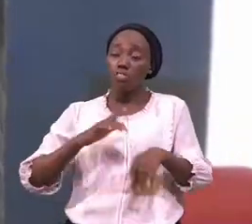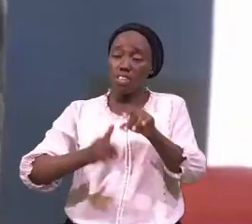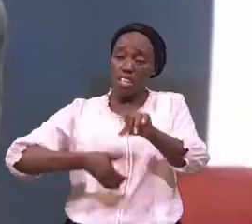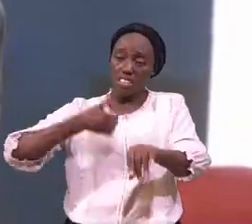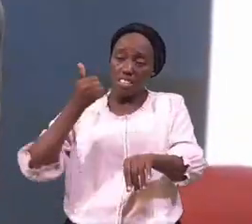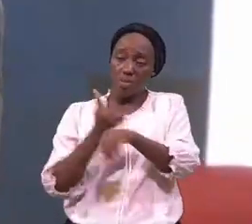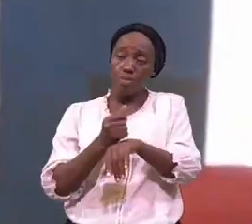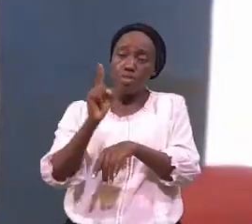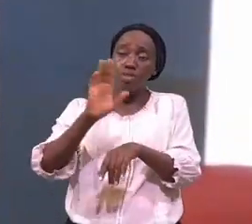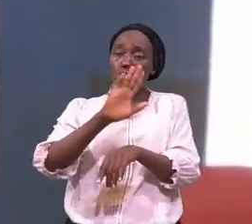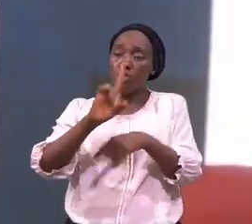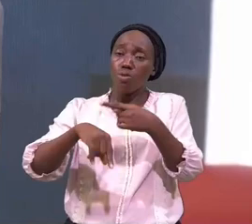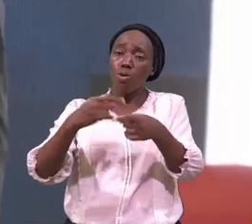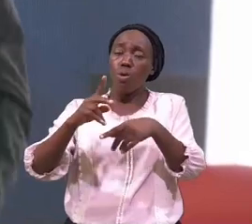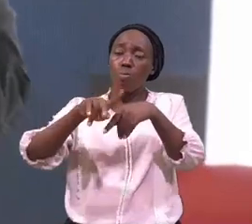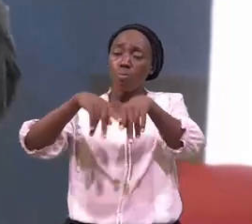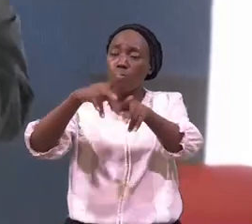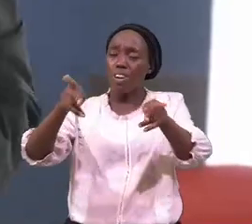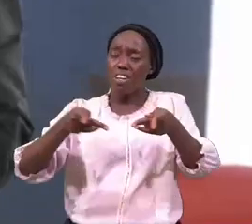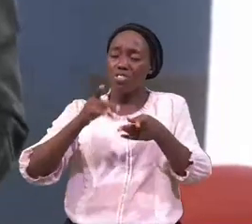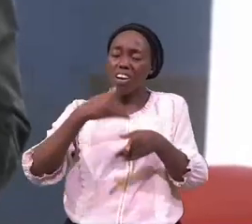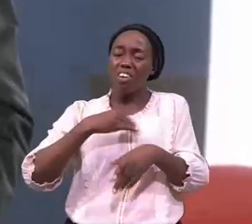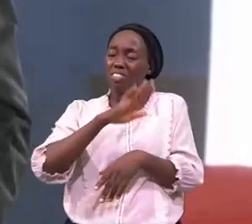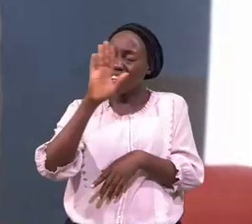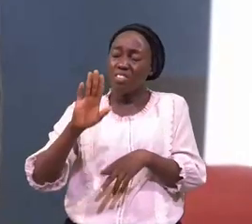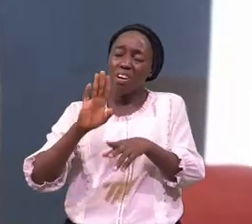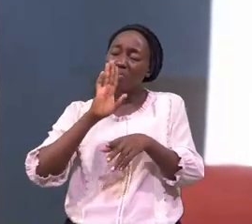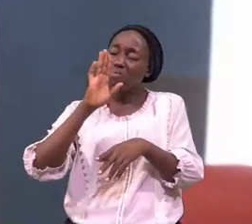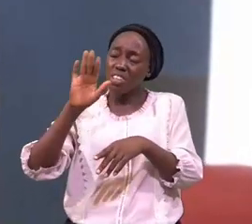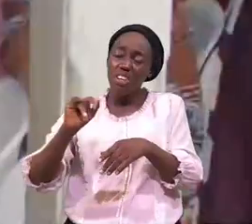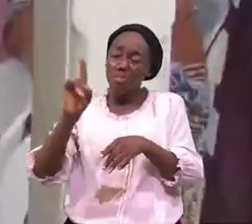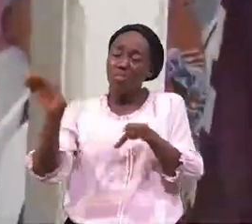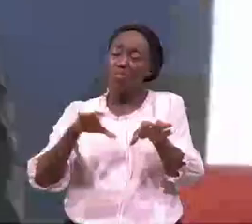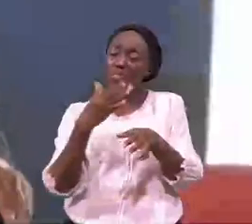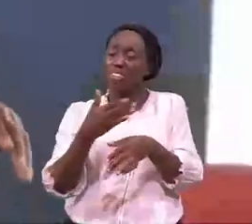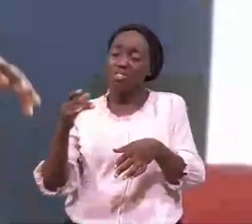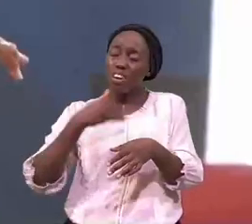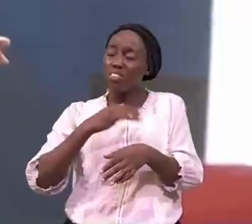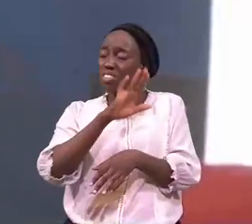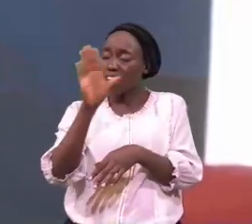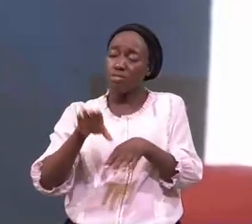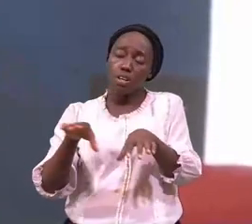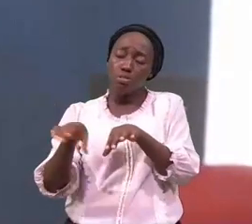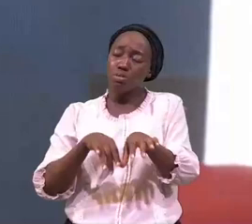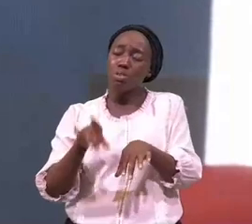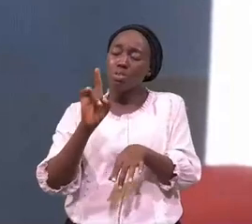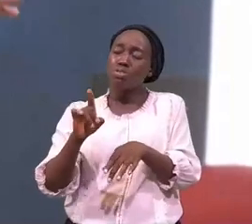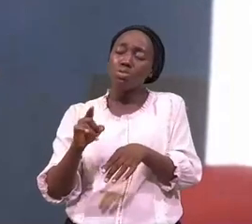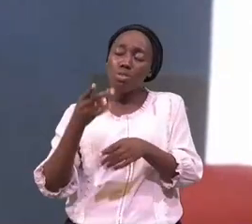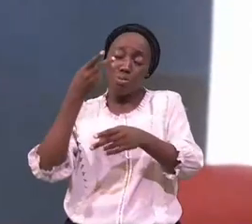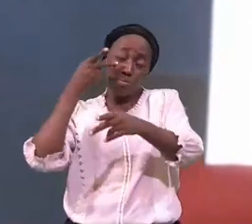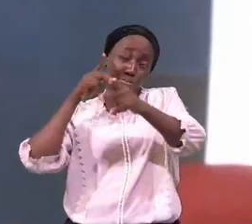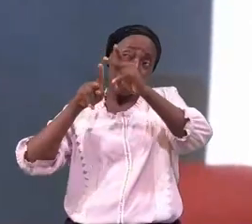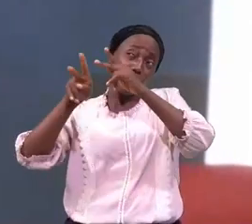tu iras au lieu que tu n'as jamais visité, tu feras des choses que tu n'as jamais faites. Tu